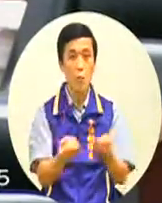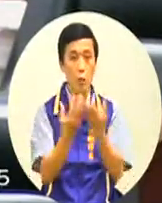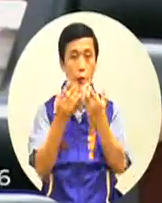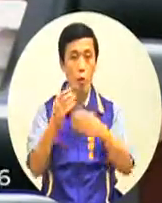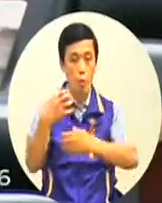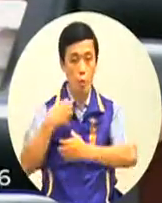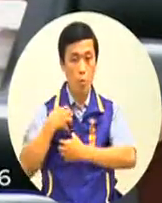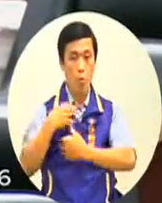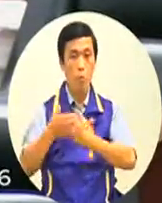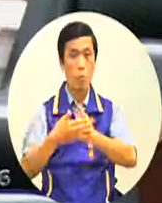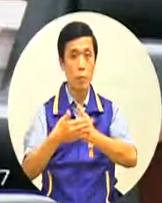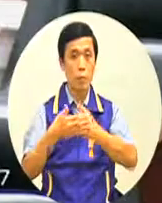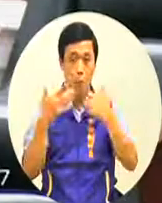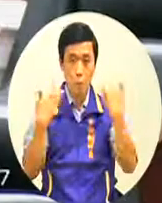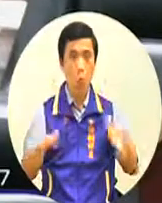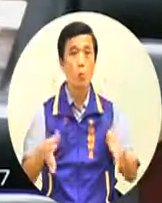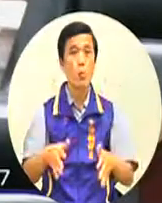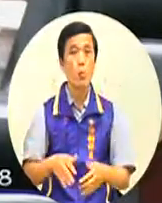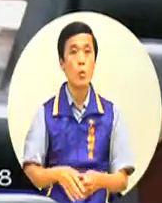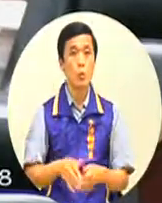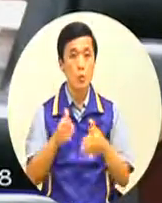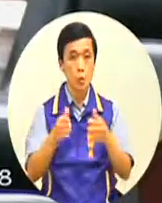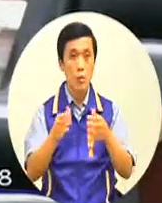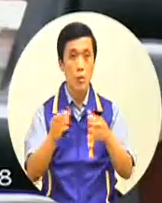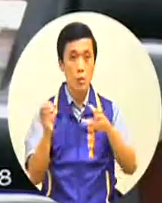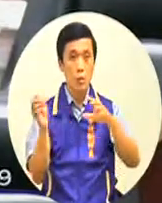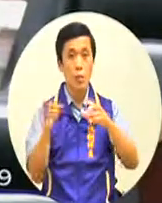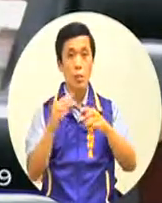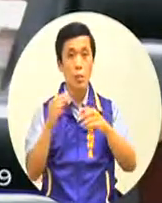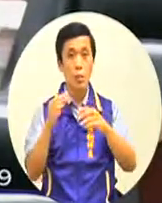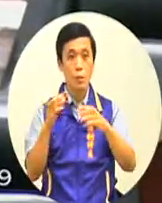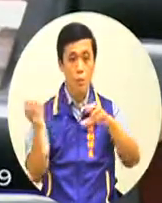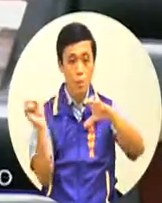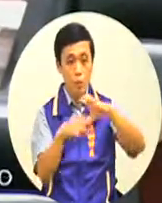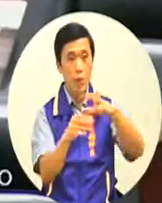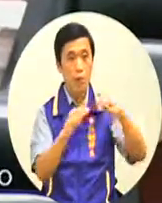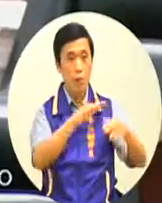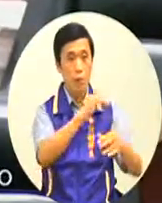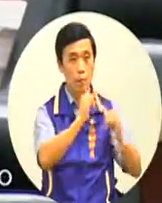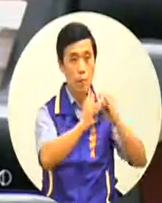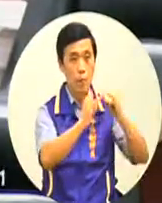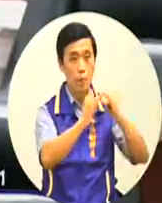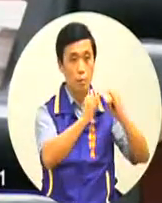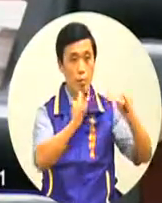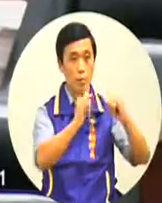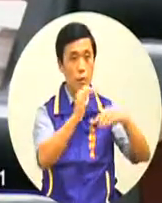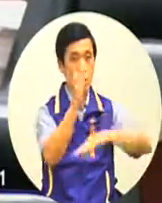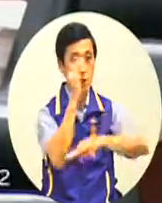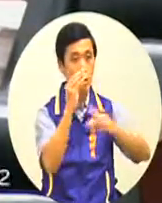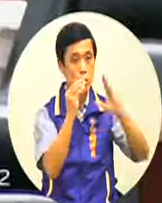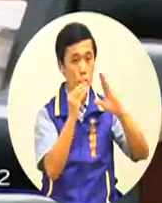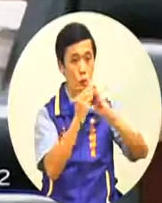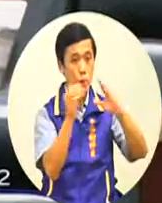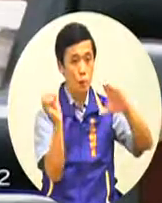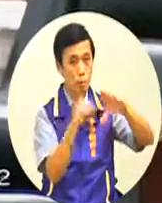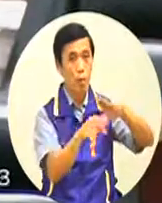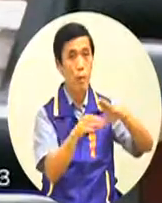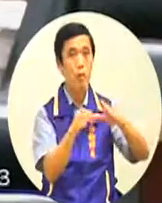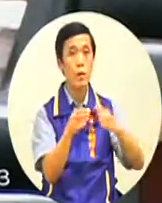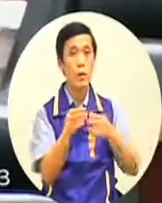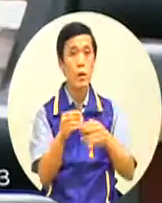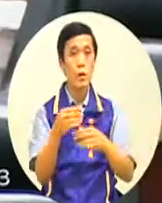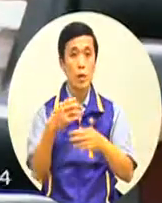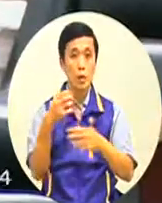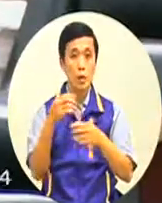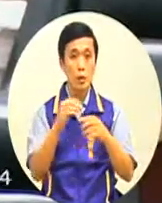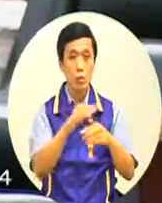啦。虽然降编了变成在民政局里面的一个处，可是我相信服务市民，然后跟这一些义诊单位跟军